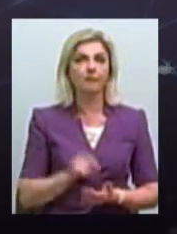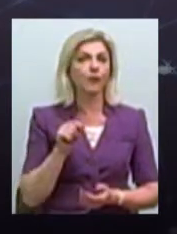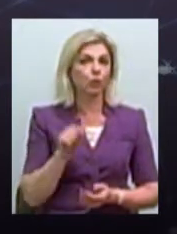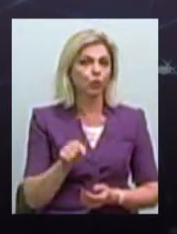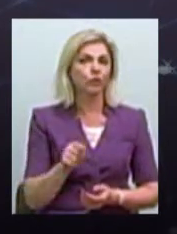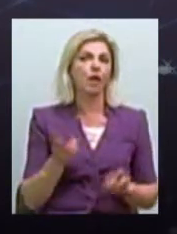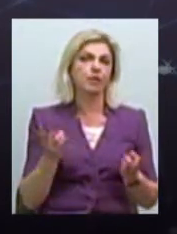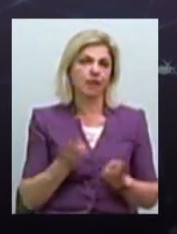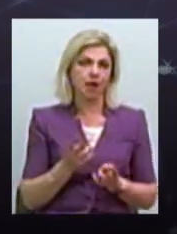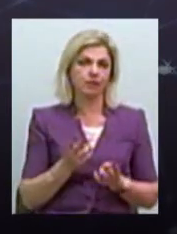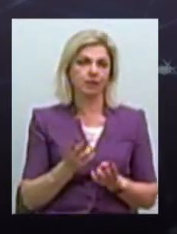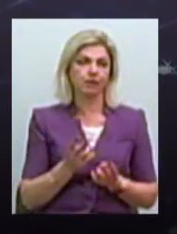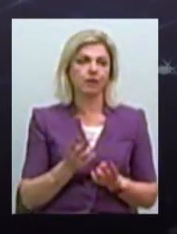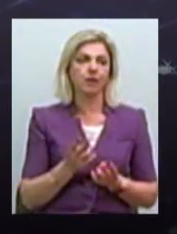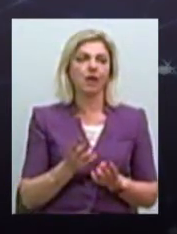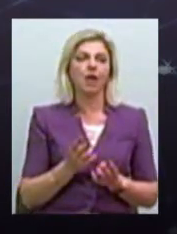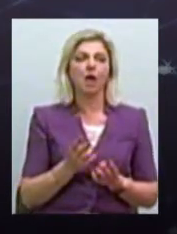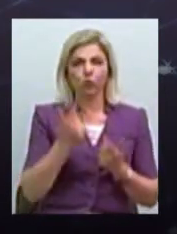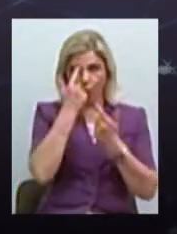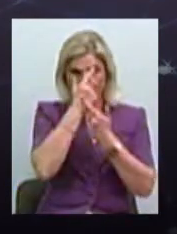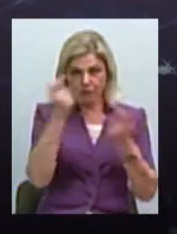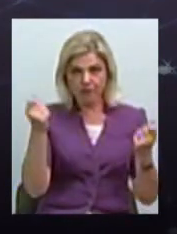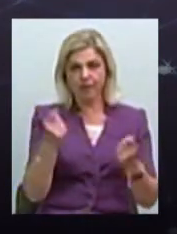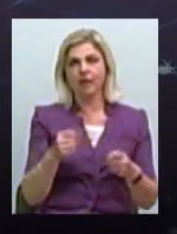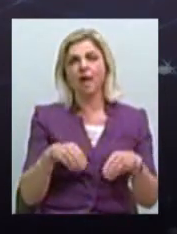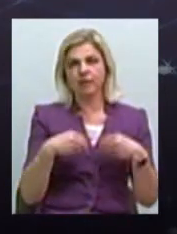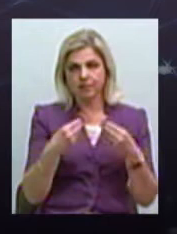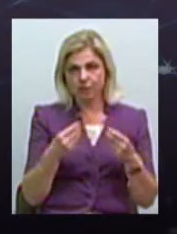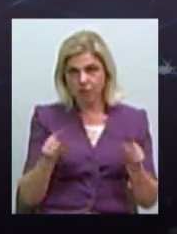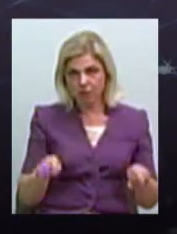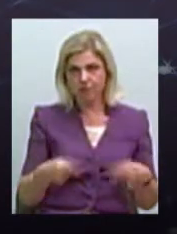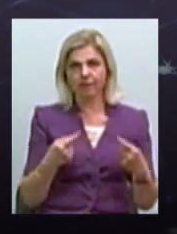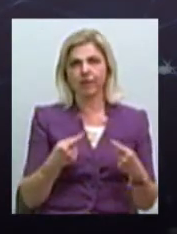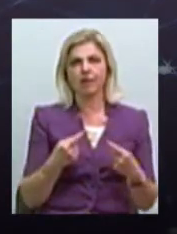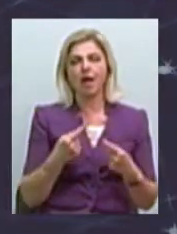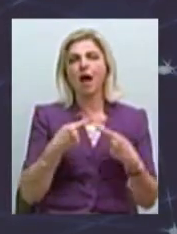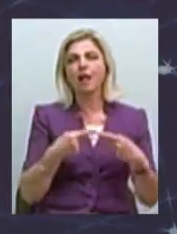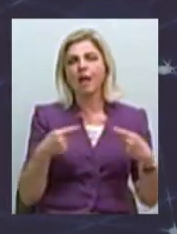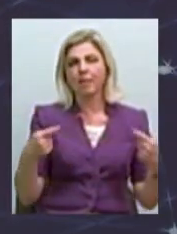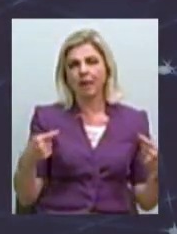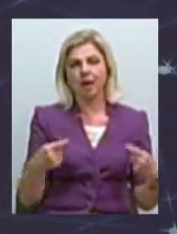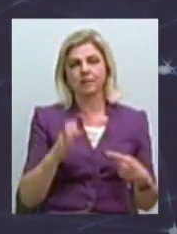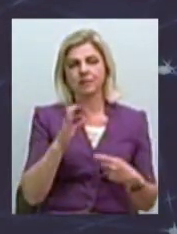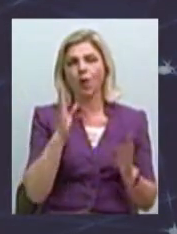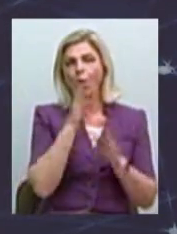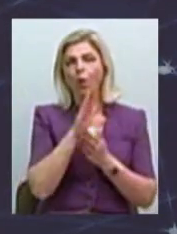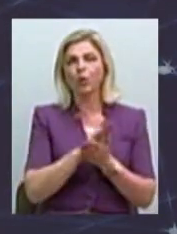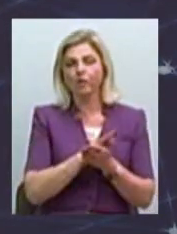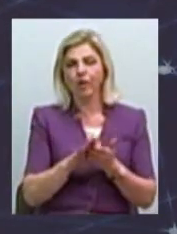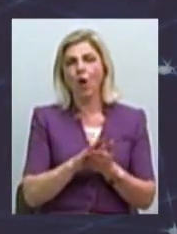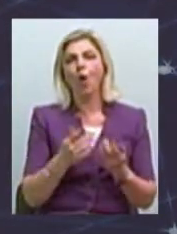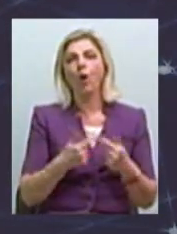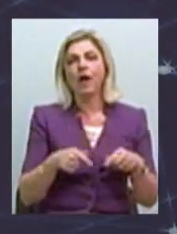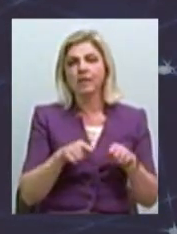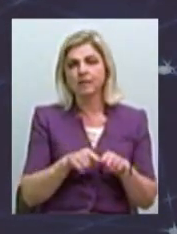надо промоцировать, тут нужно доносить, создавать в коллаборации, естественно, с экологическими организациями,